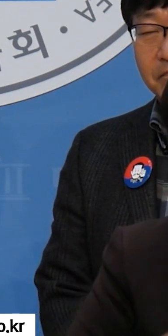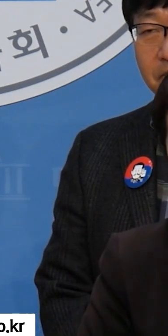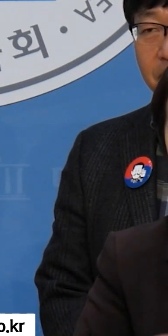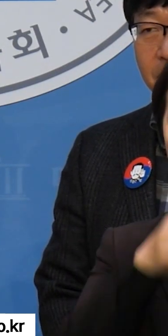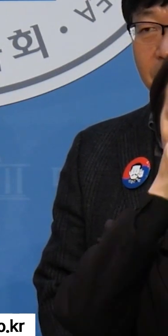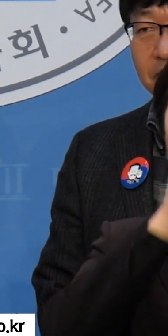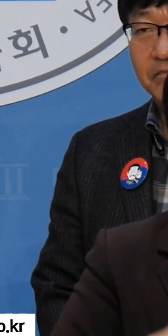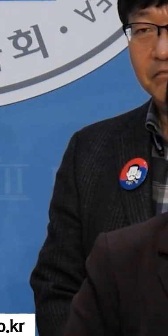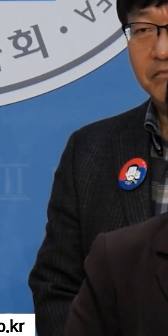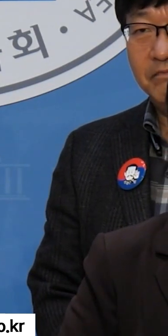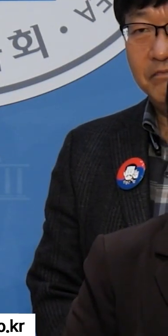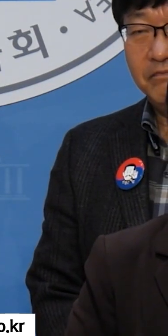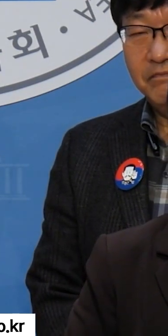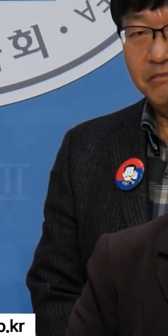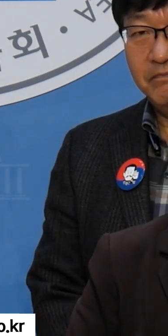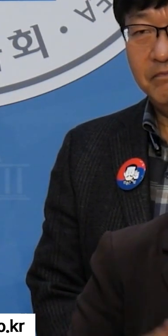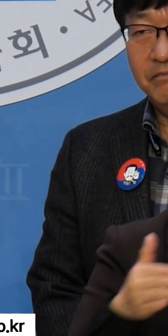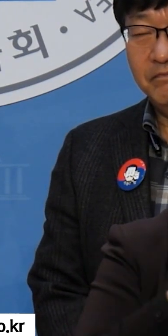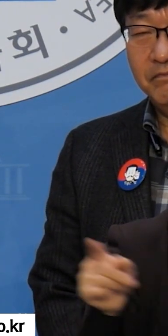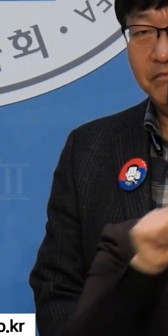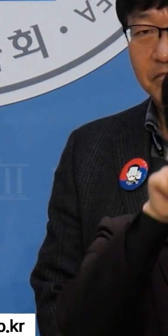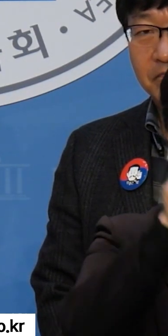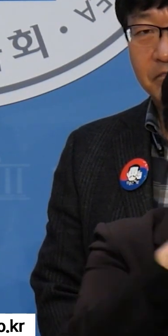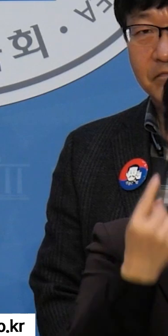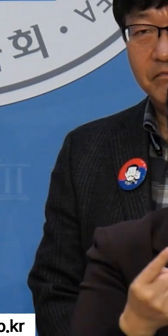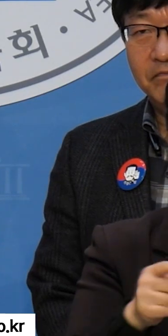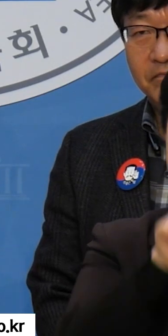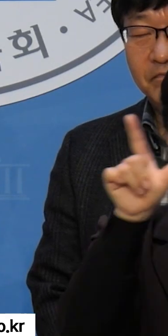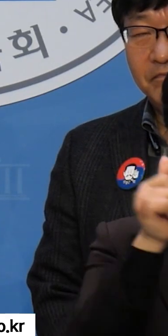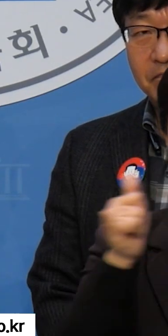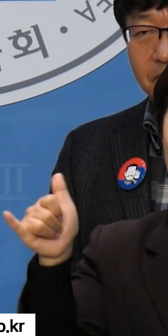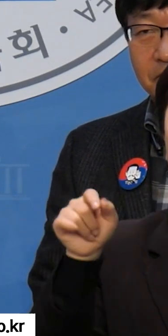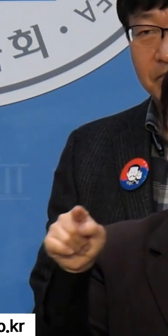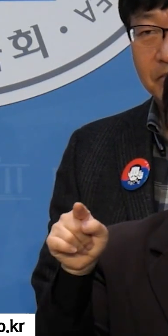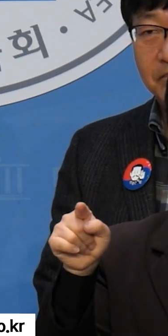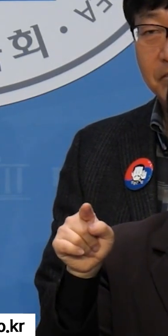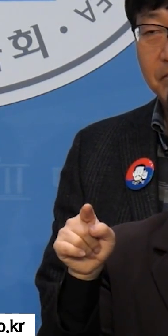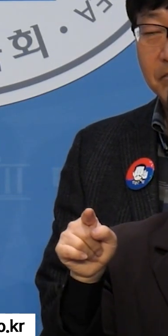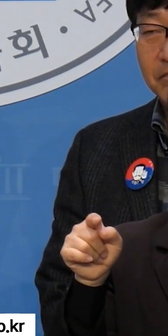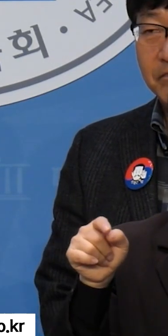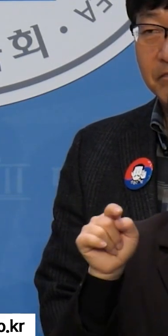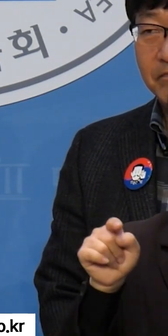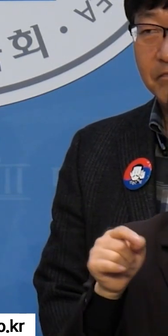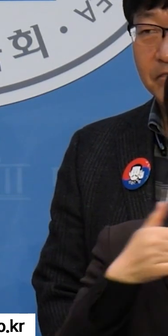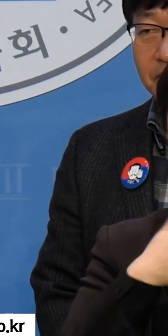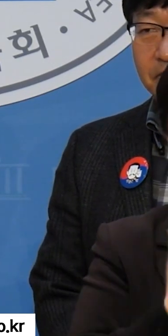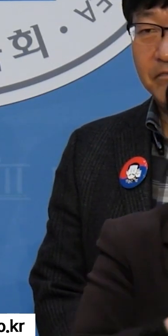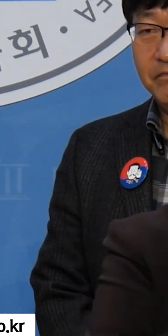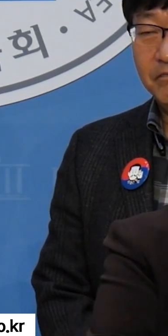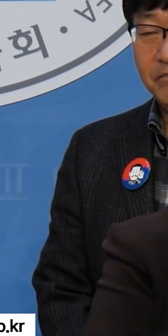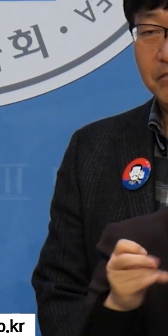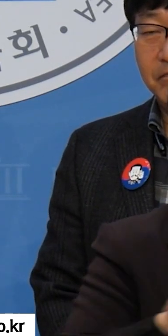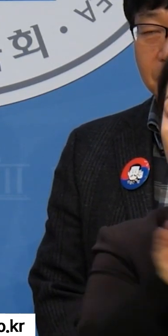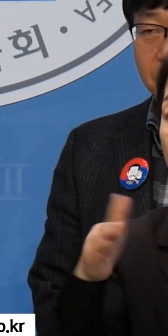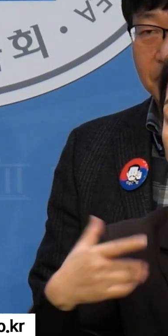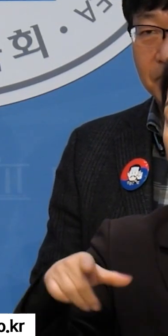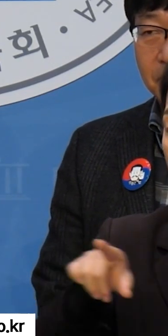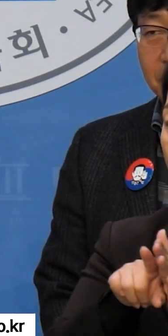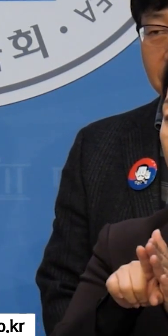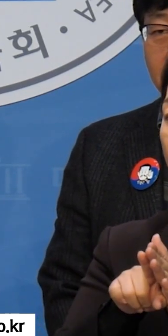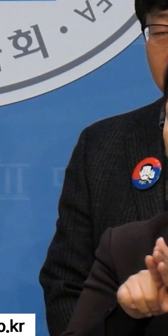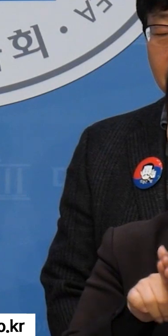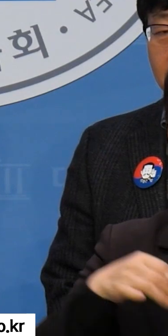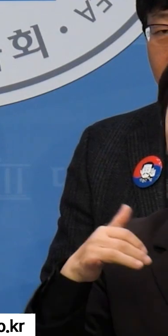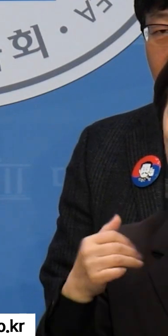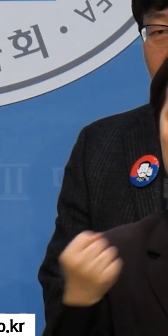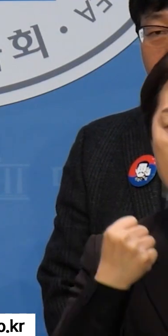느끼고 계시는데요. 그렇기 때문에 그 어느 때보다 시민들께서는 이 나를 위해서 그리고 우리를 위해서 전투력